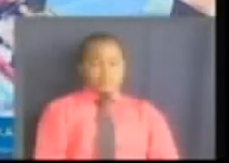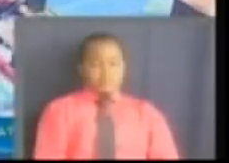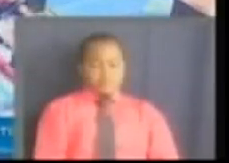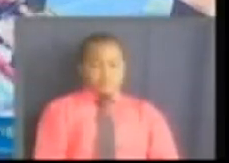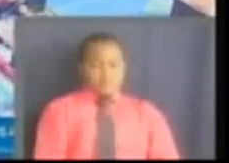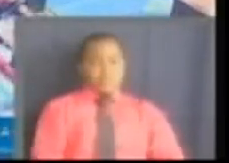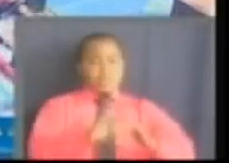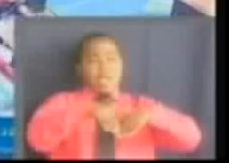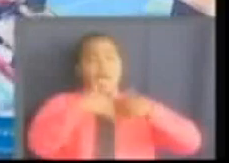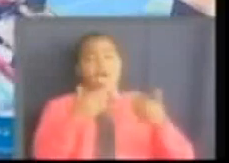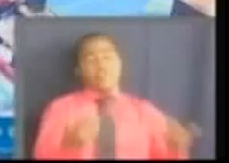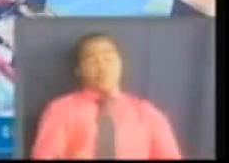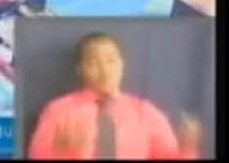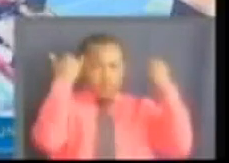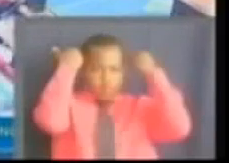Mheshimiwa Machali.